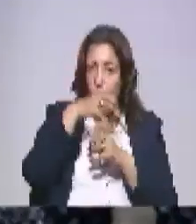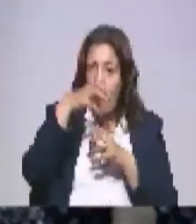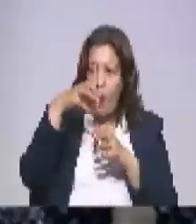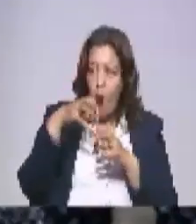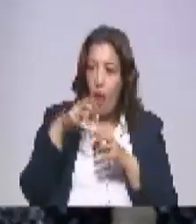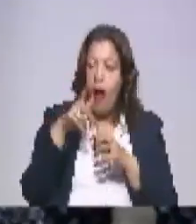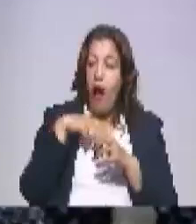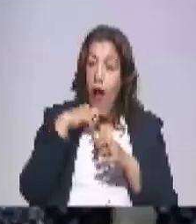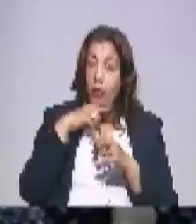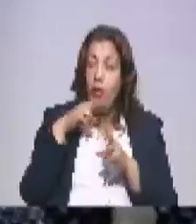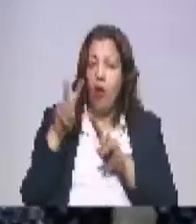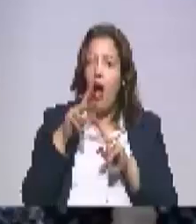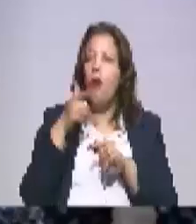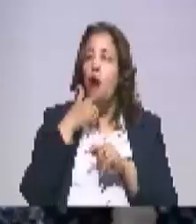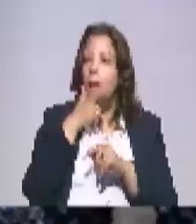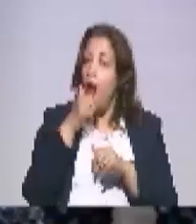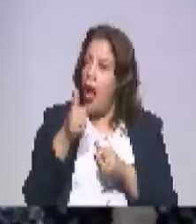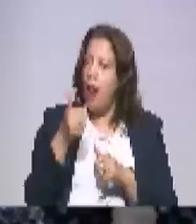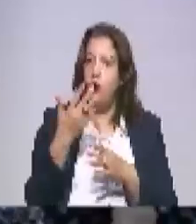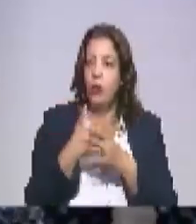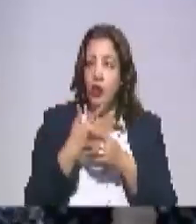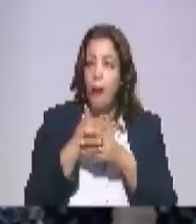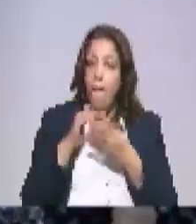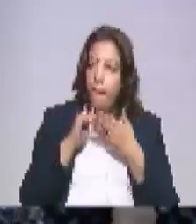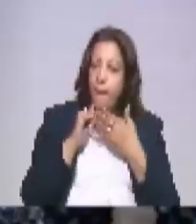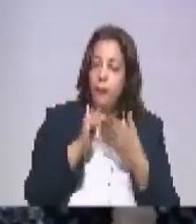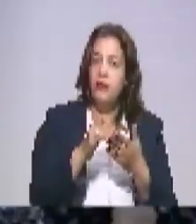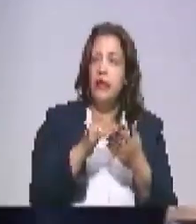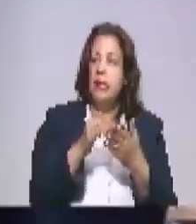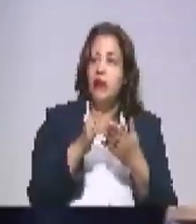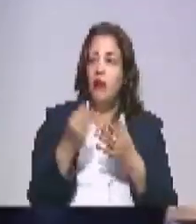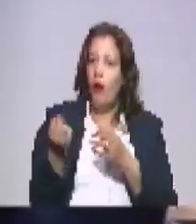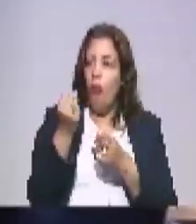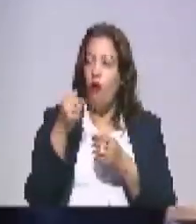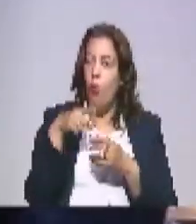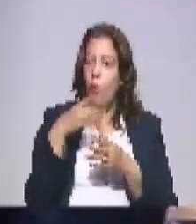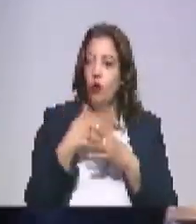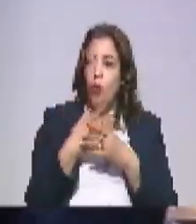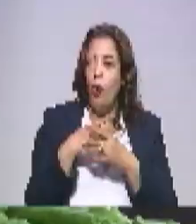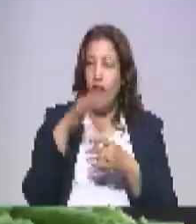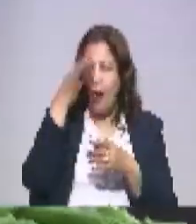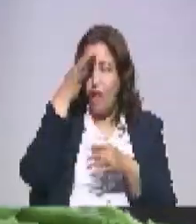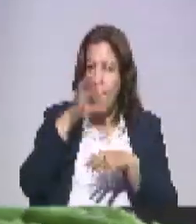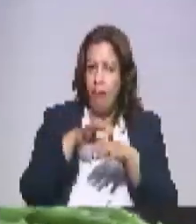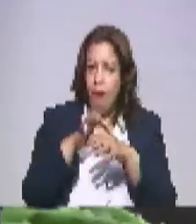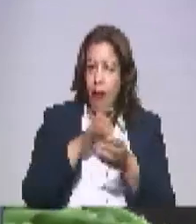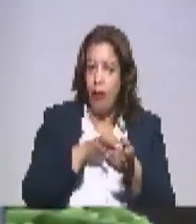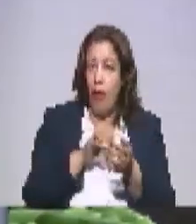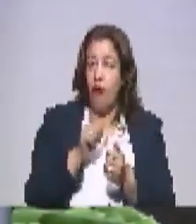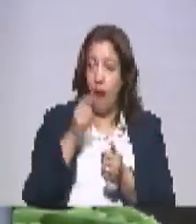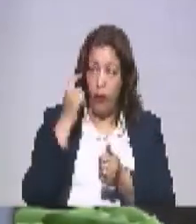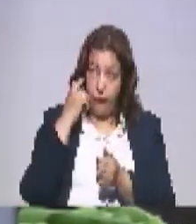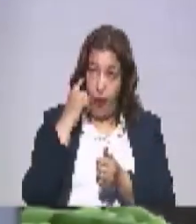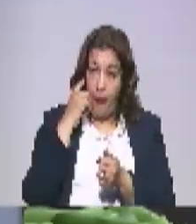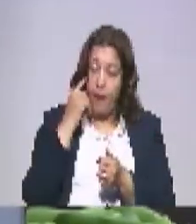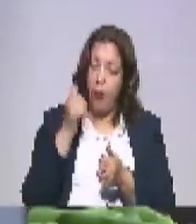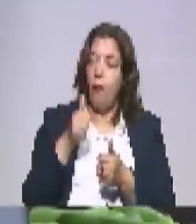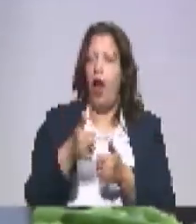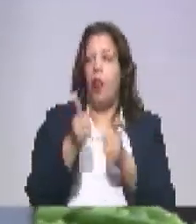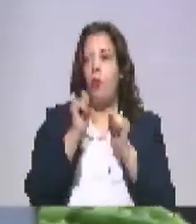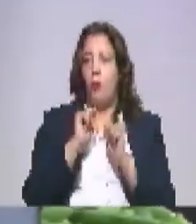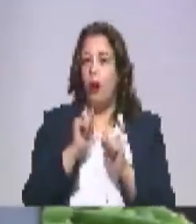ده. إحنا قطعنا بس أنا عايز دي كده شكلها كده يعني، وبعد كده هناخد منها قطعتين بس.